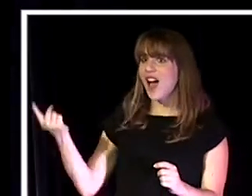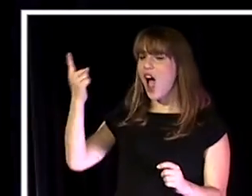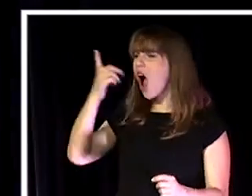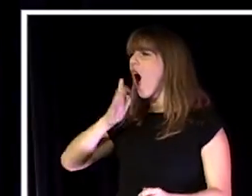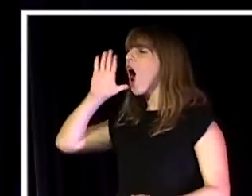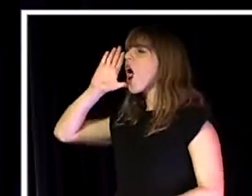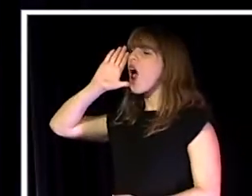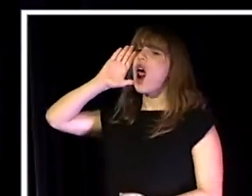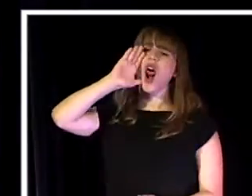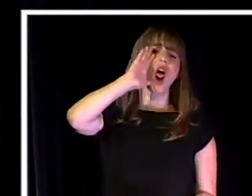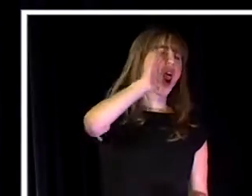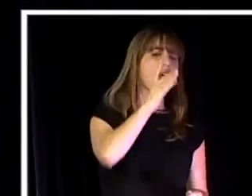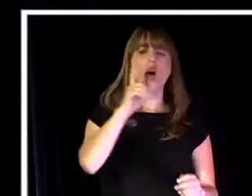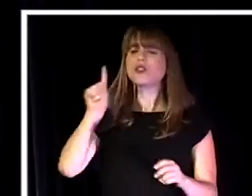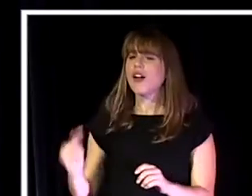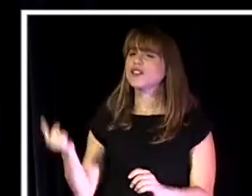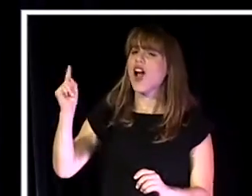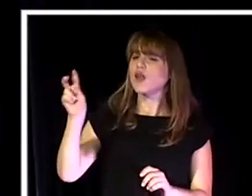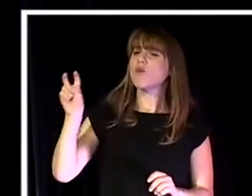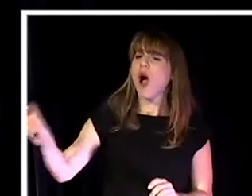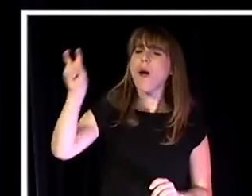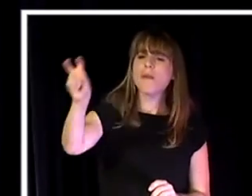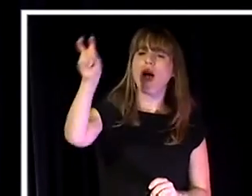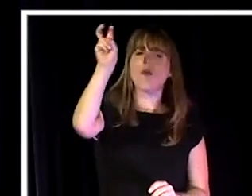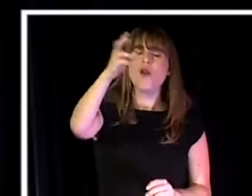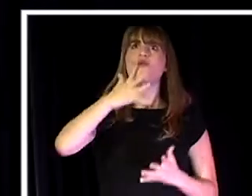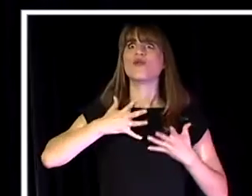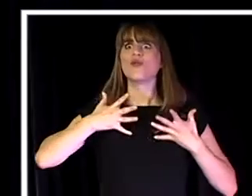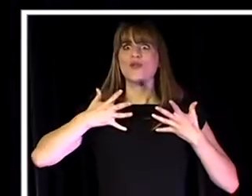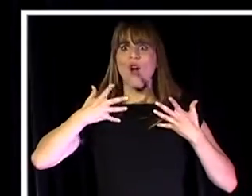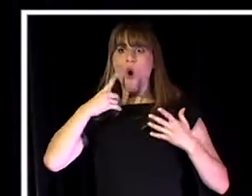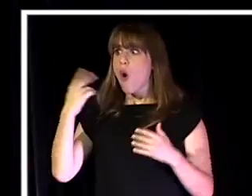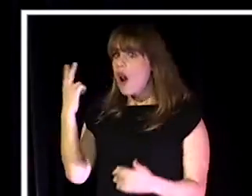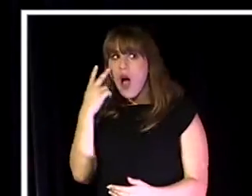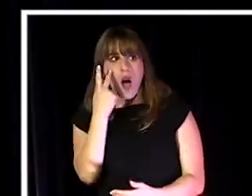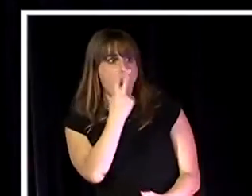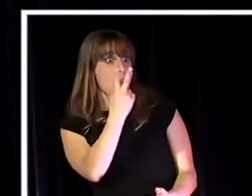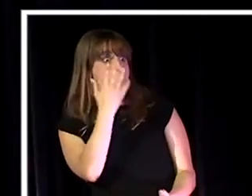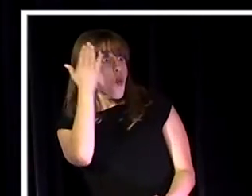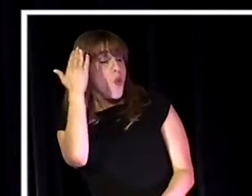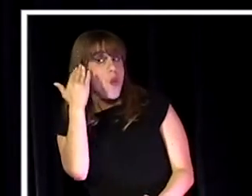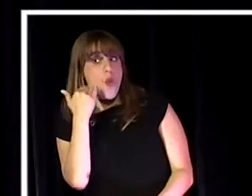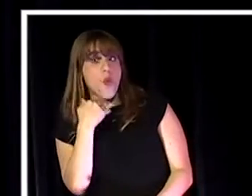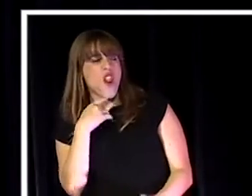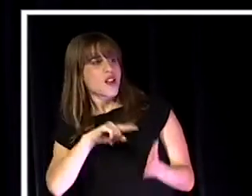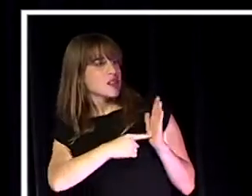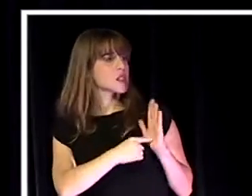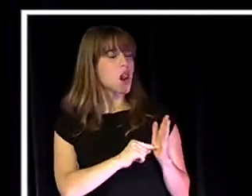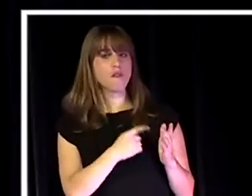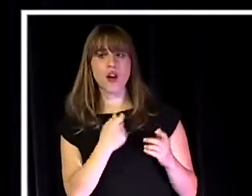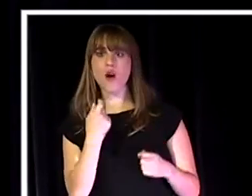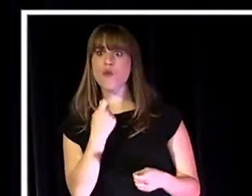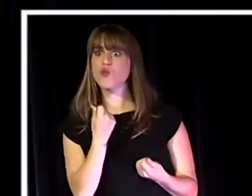την πραμάτια του από μέρος σε μέρος και ήταν πολύ ευτυχισμένος γιατί όλοι τον θαυμάζαν, όλοι τον ζηλεύανε για τα πλούτη που